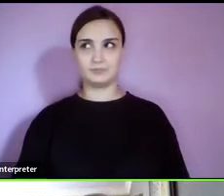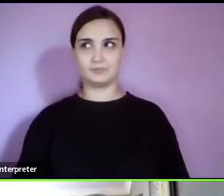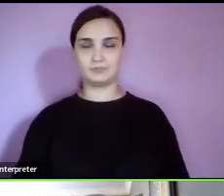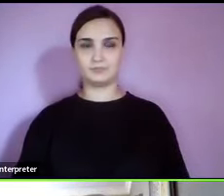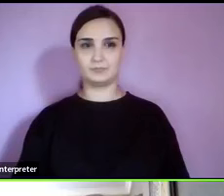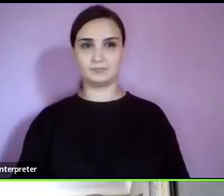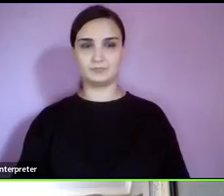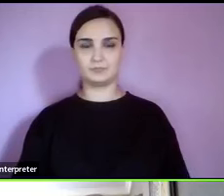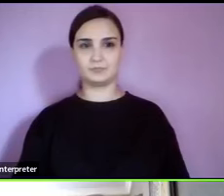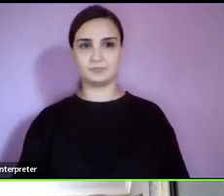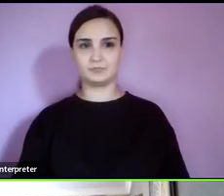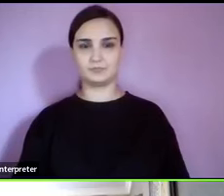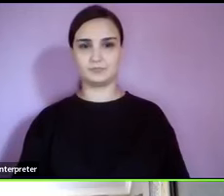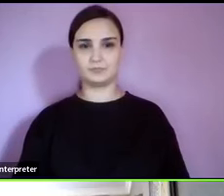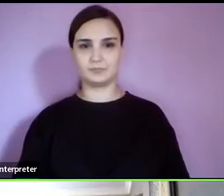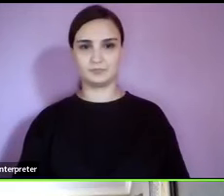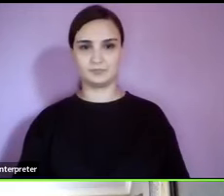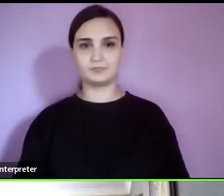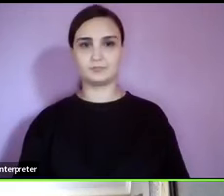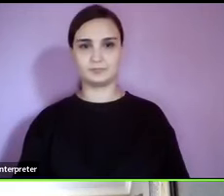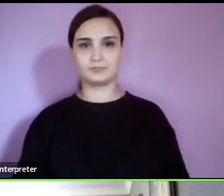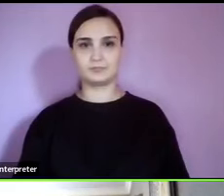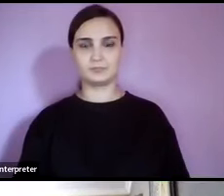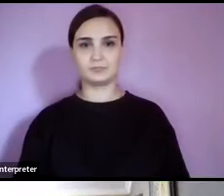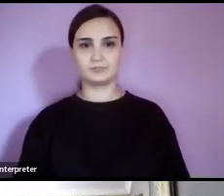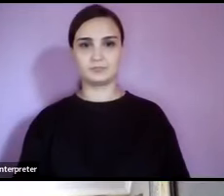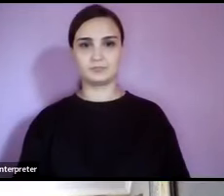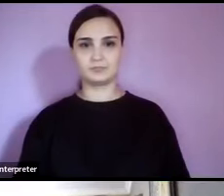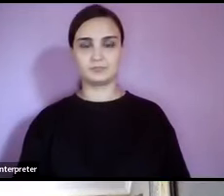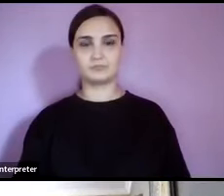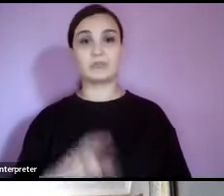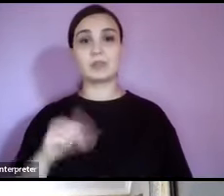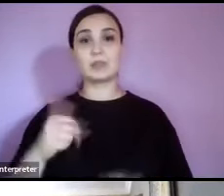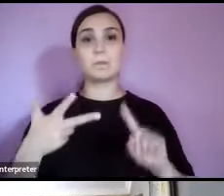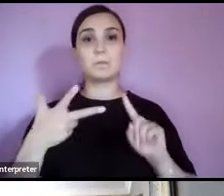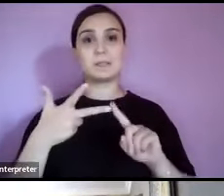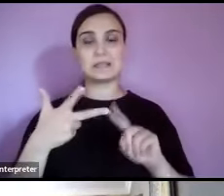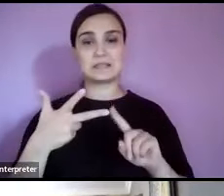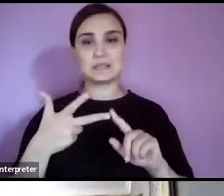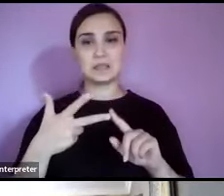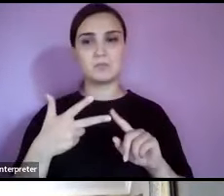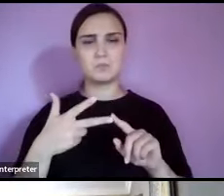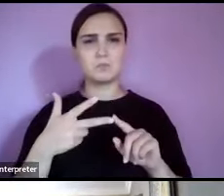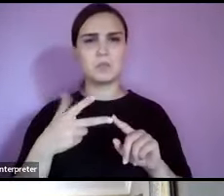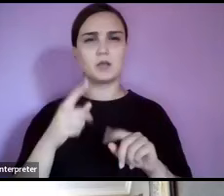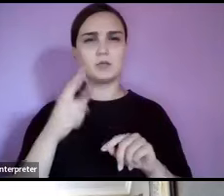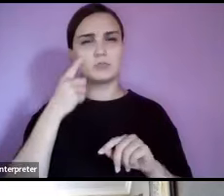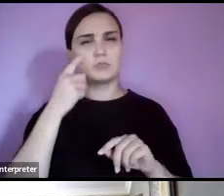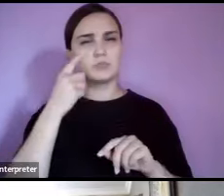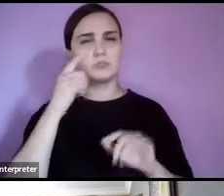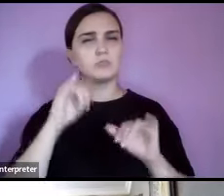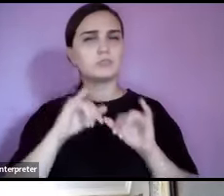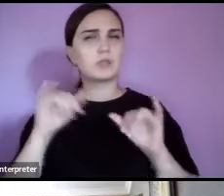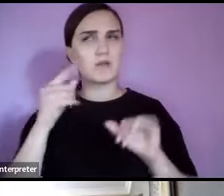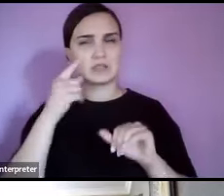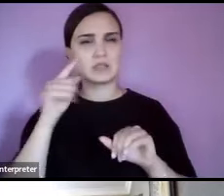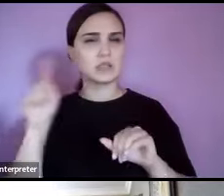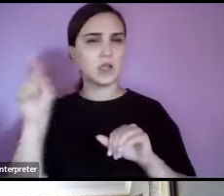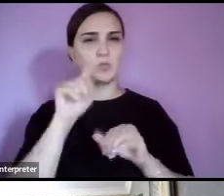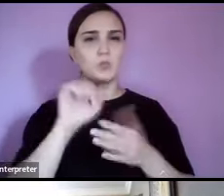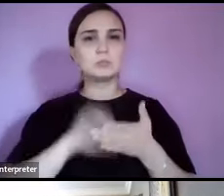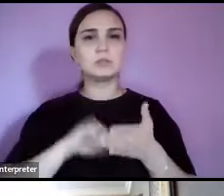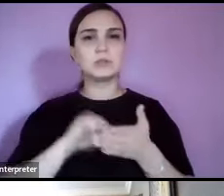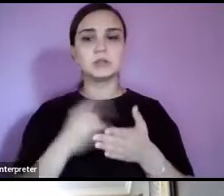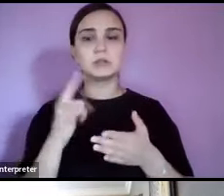expect in terms of their learning skills. და მესამე გავრცელებული მიზეზი, რაც შეიძლება აქტუალური იყოს